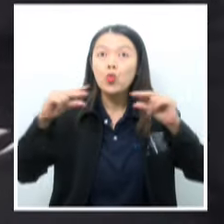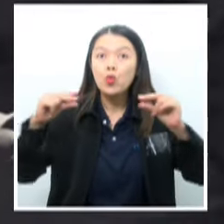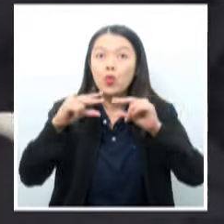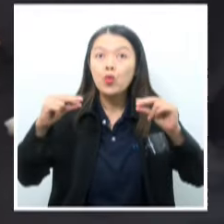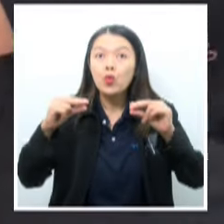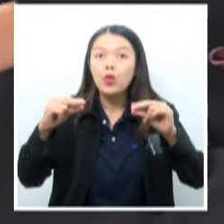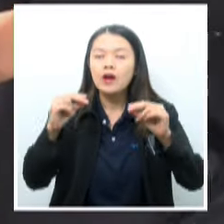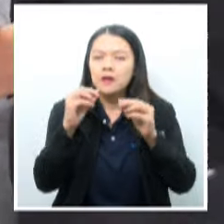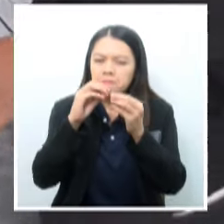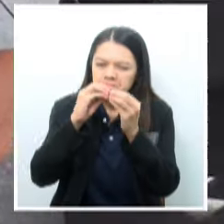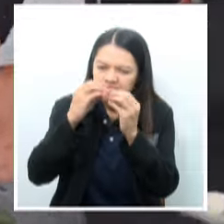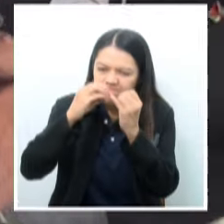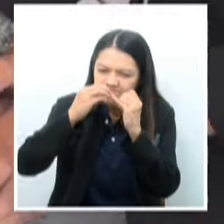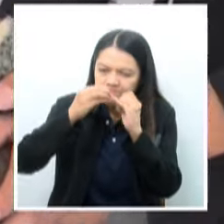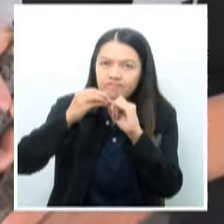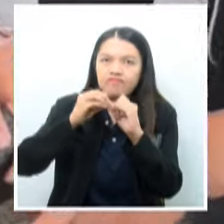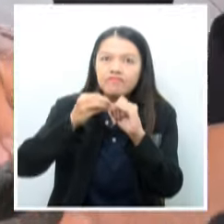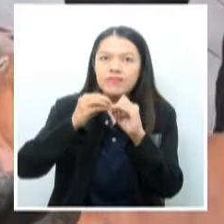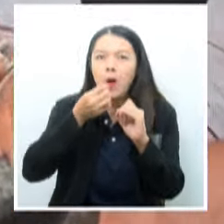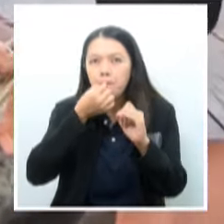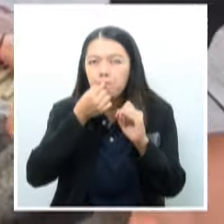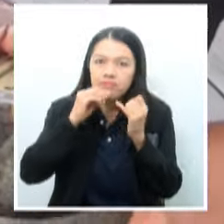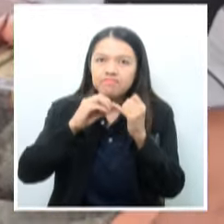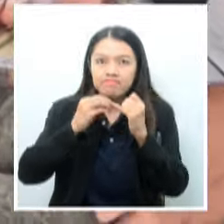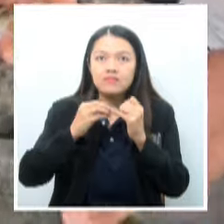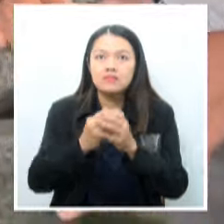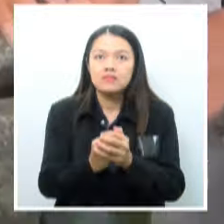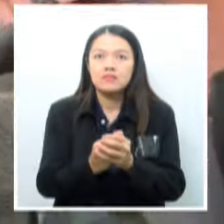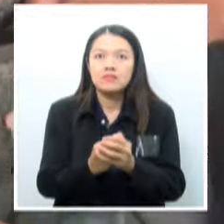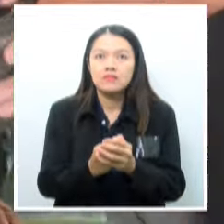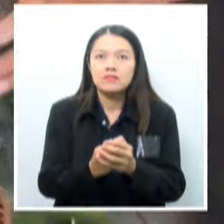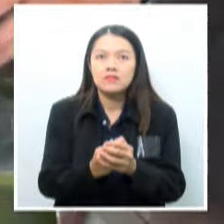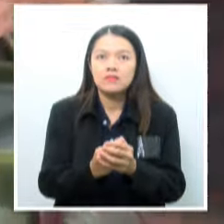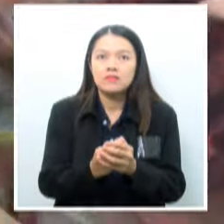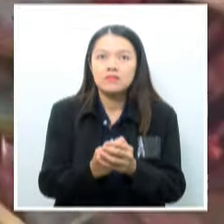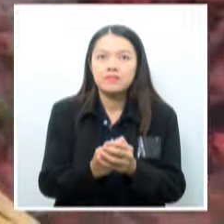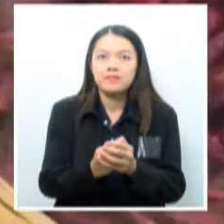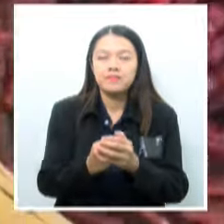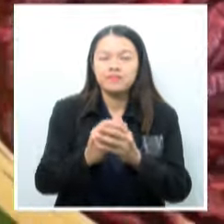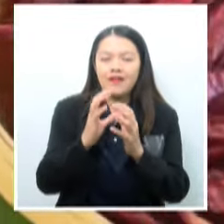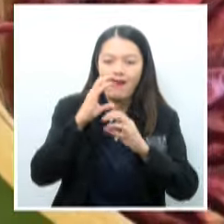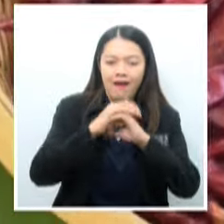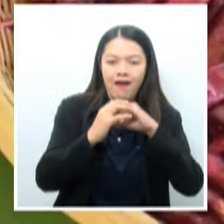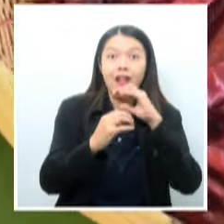มะแขว้งผักบงหัวฟักกี้แล้วก็กระหล่ำ